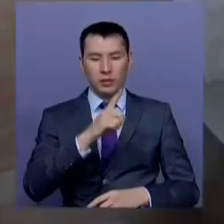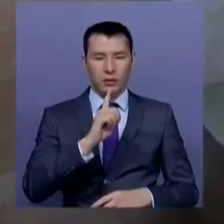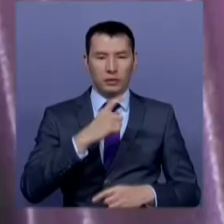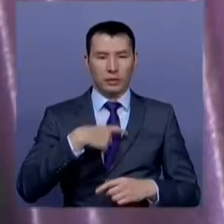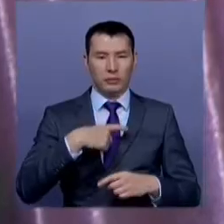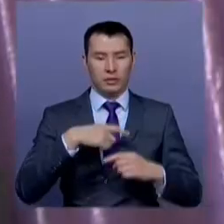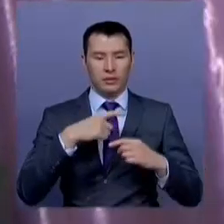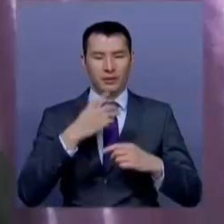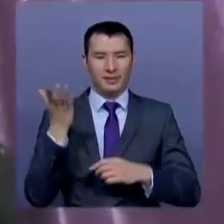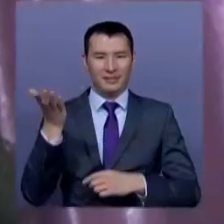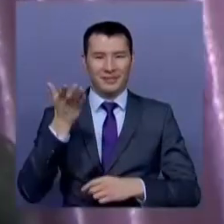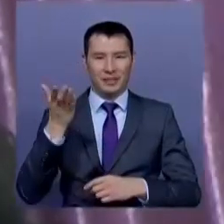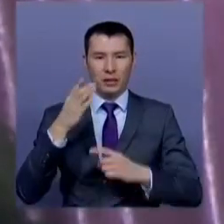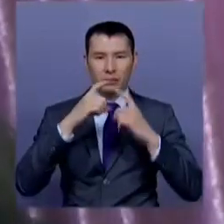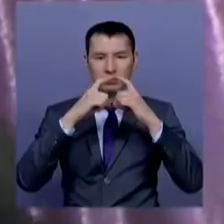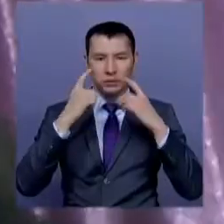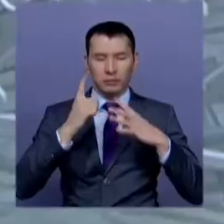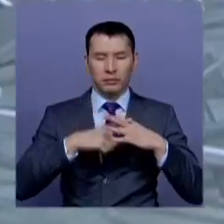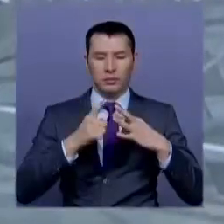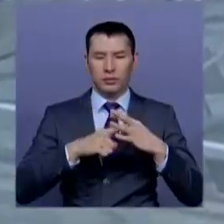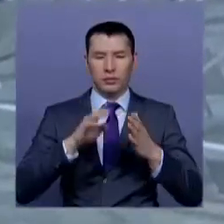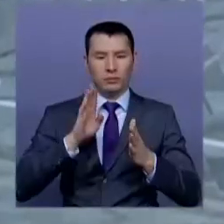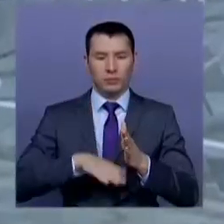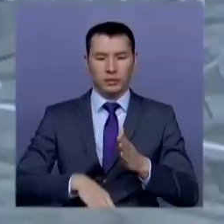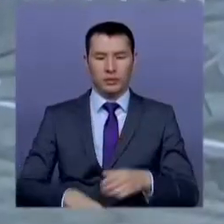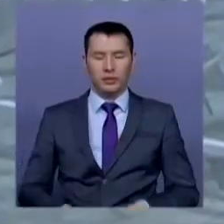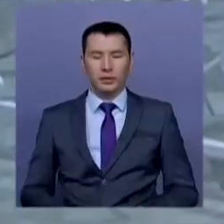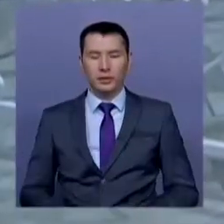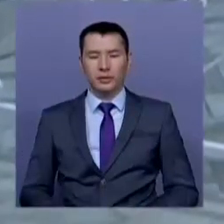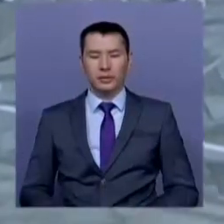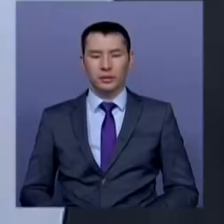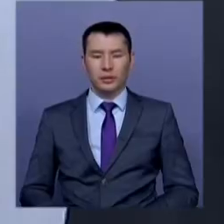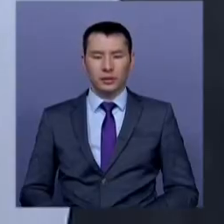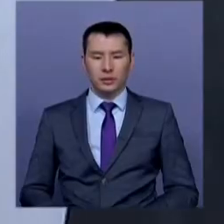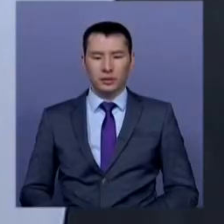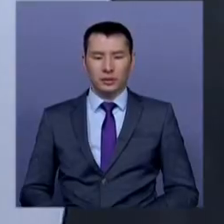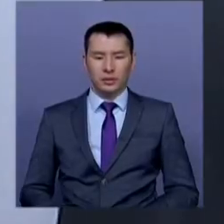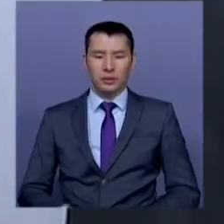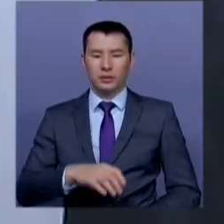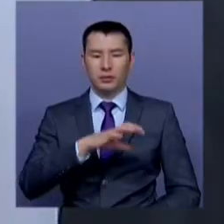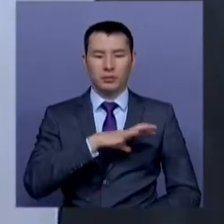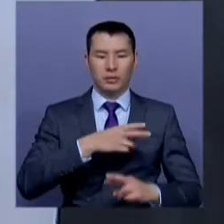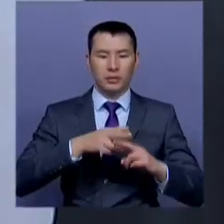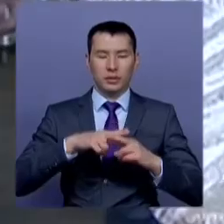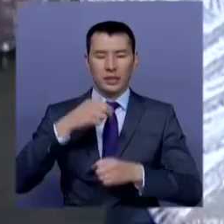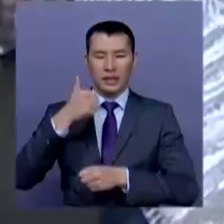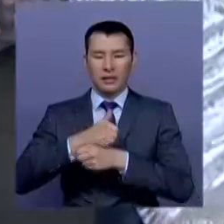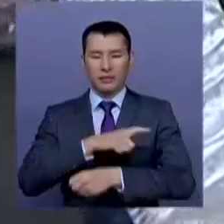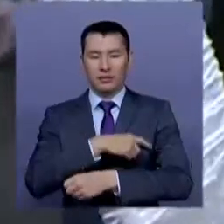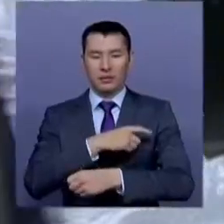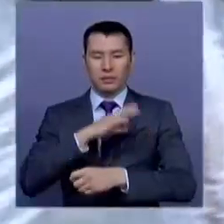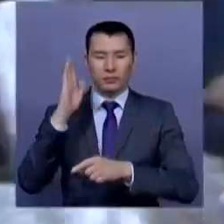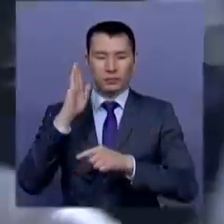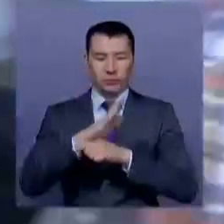защиты. В этот раз мониторинговая группа проверила только точки общественного питания. По постановлению главного санврача, во время